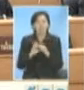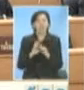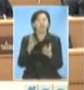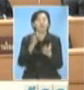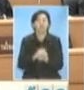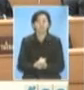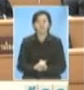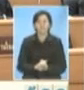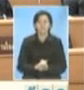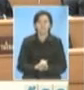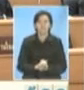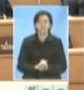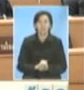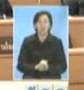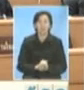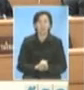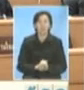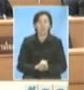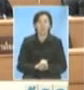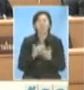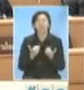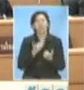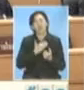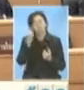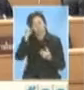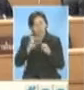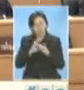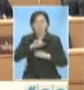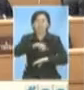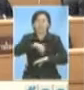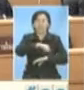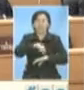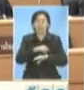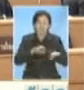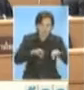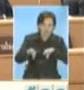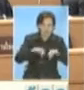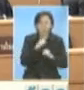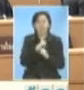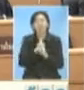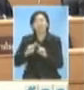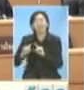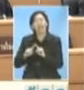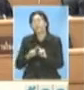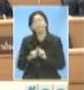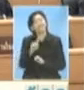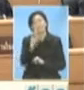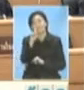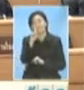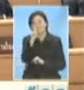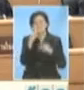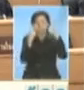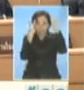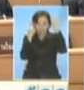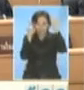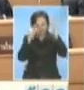านการณ์แบบนี้เลยแต่เพื่อไม่ให้เป็นการเสียเวลาครับผมก็พยายามยกตัวอย่างให้เห็นนะว่าการบริหารจัดการมันไม่ได้จริงๆแล้วท่านนายก